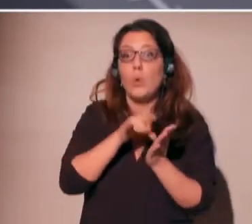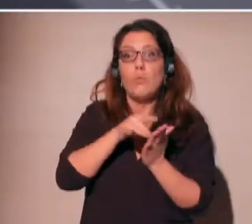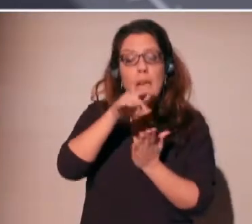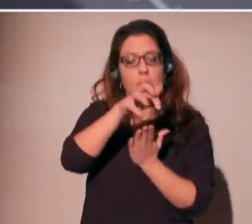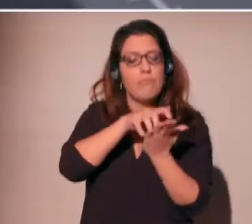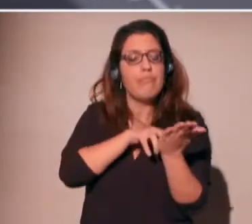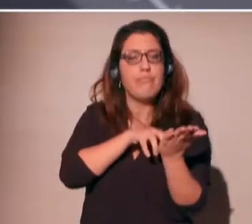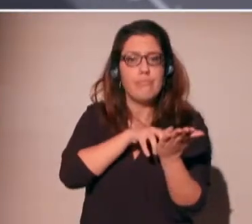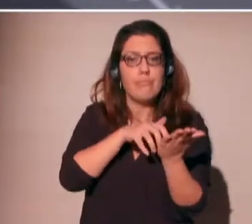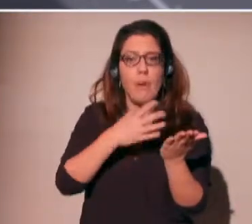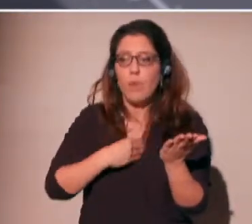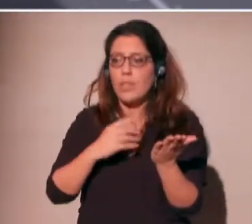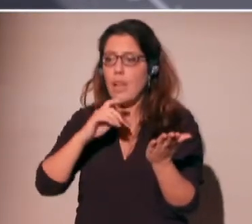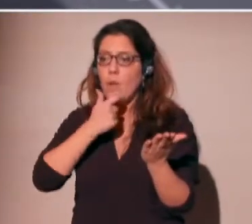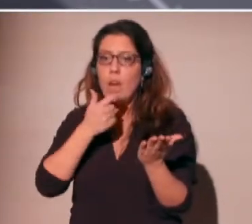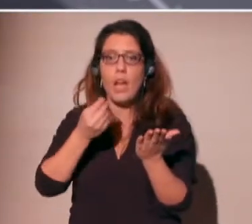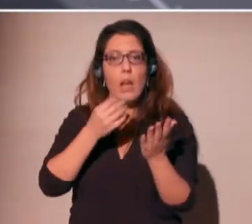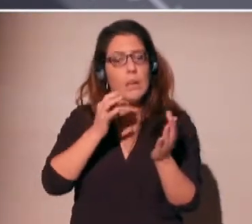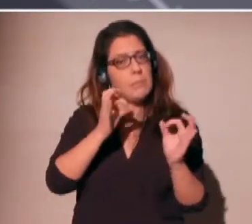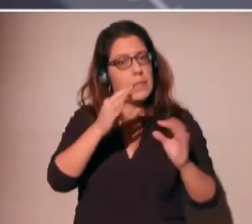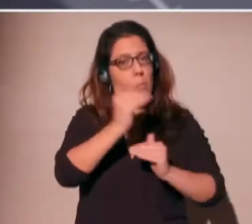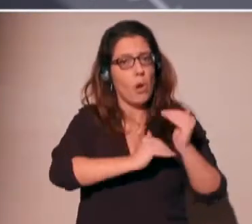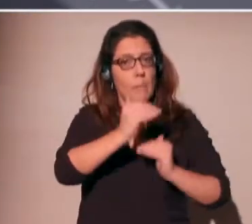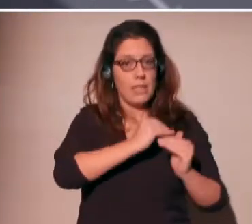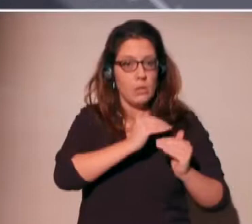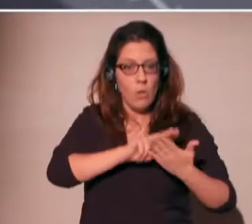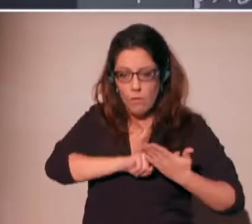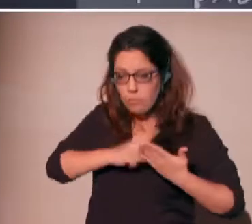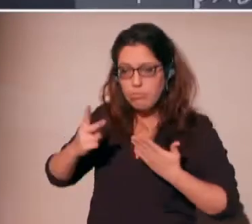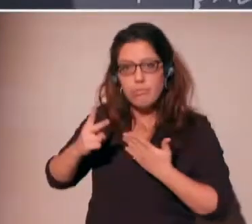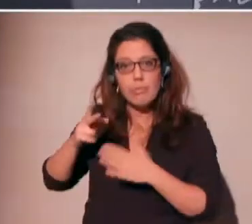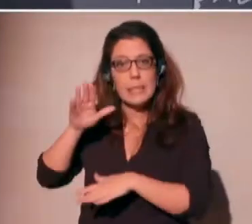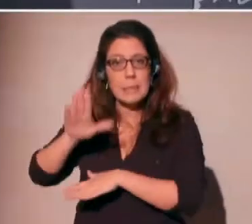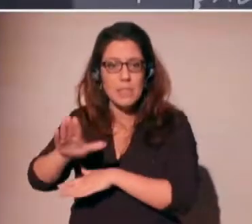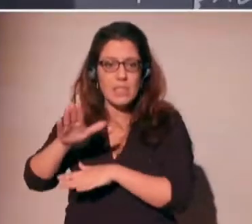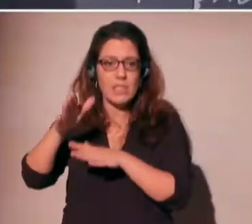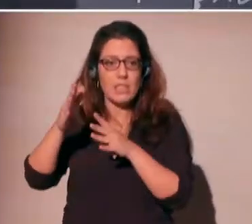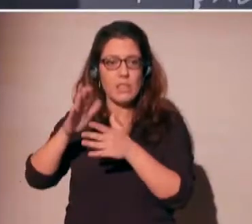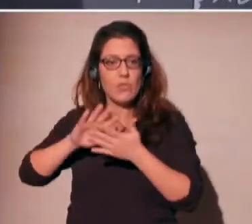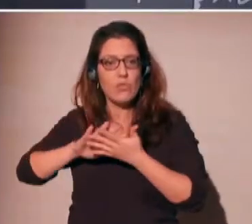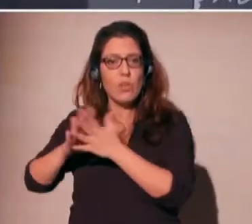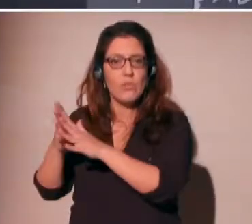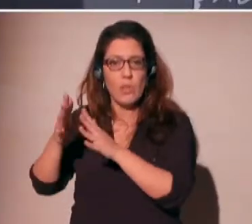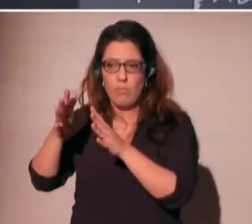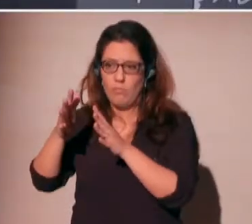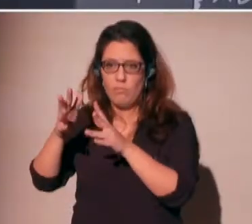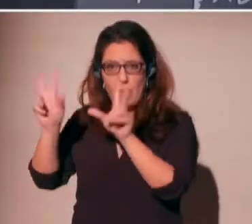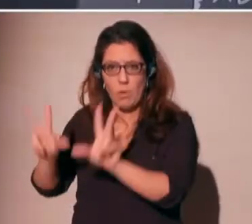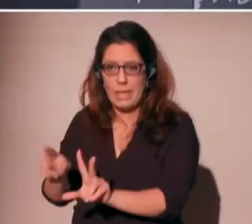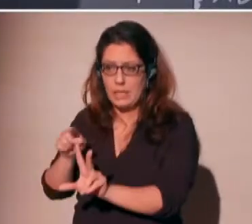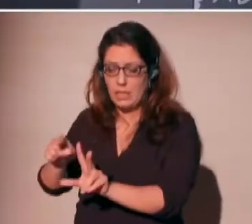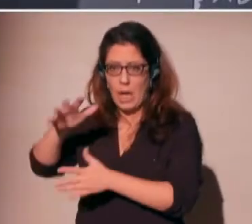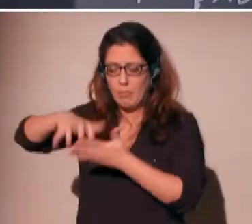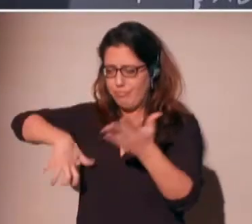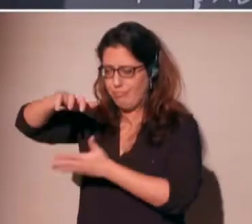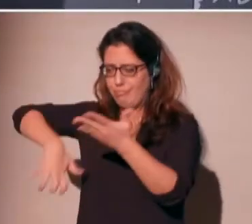programmation, devrait utiliser des millions de pages en langage de circuit. C'est ce qui signifie que ces systèmes